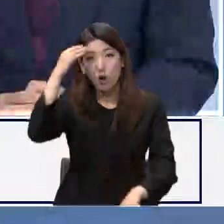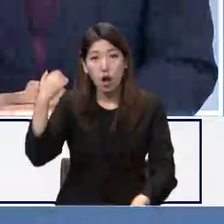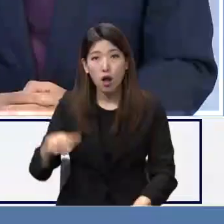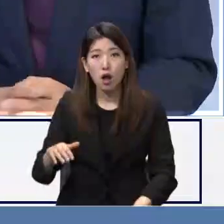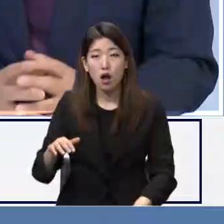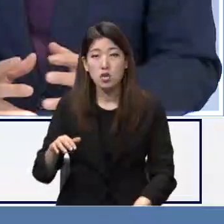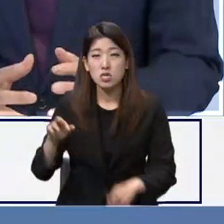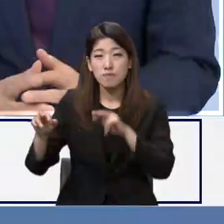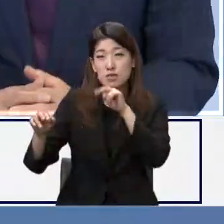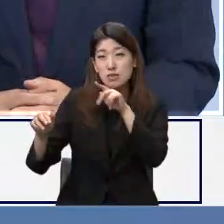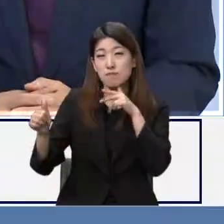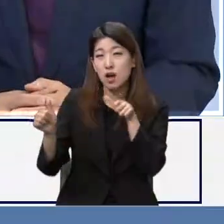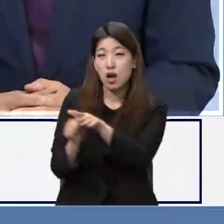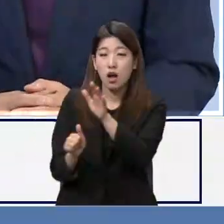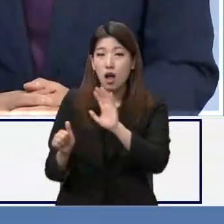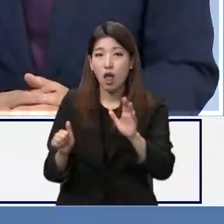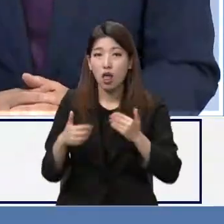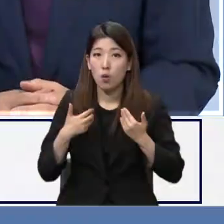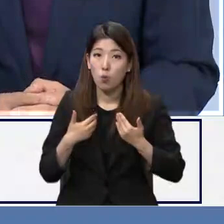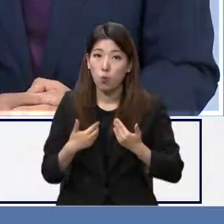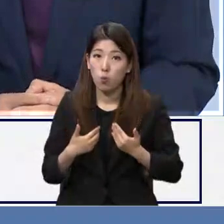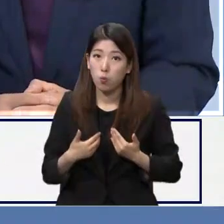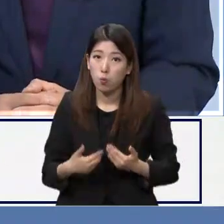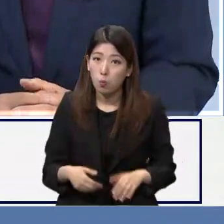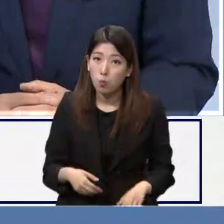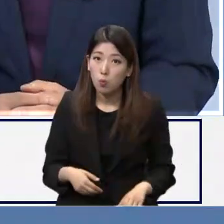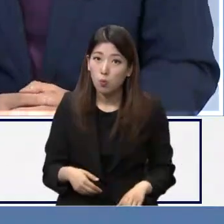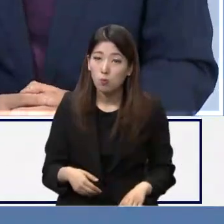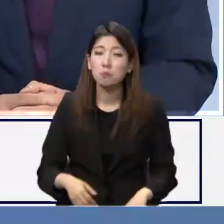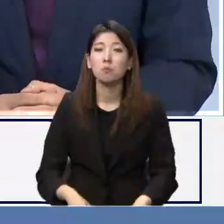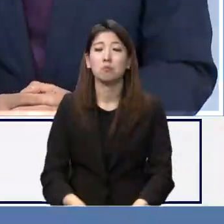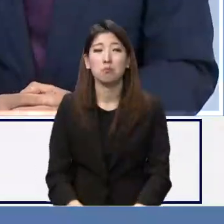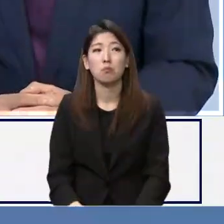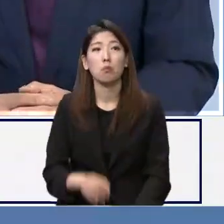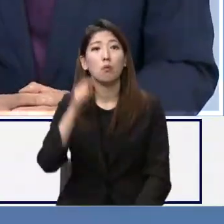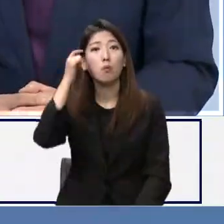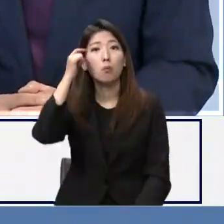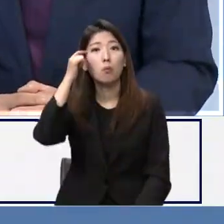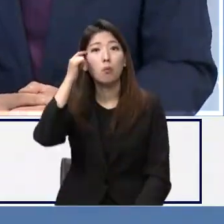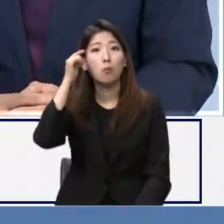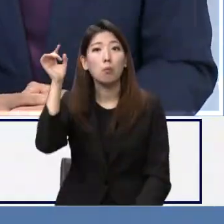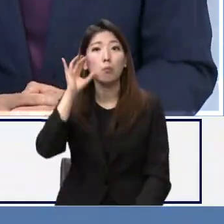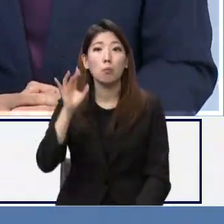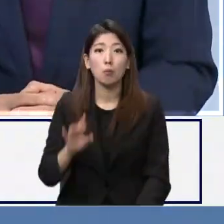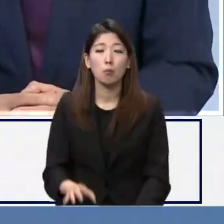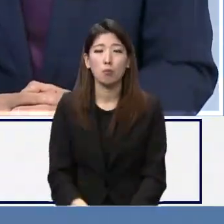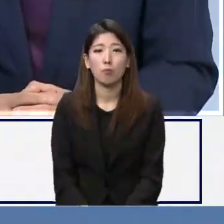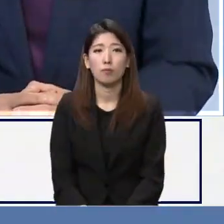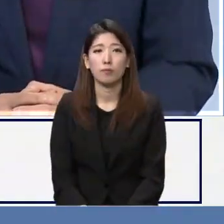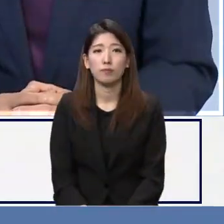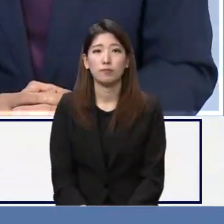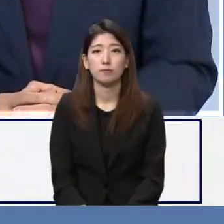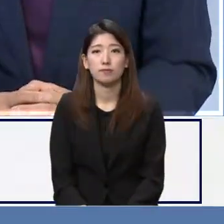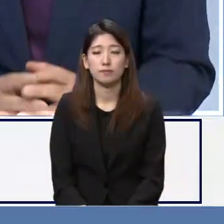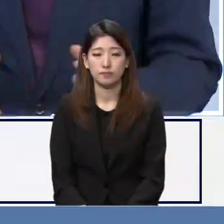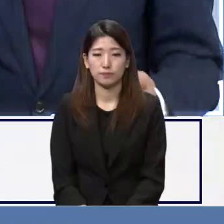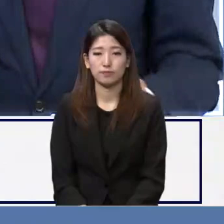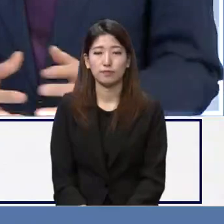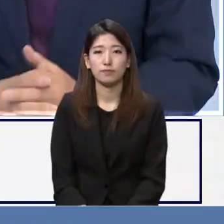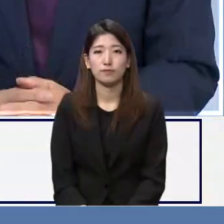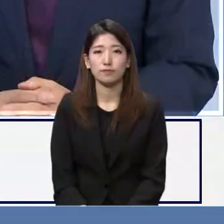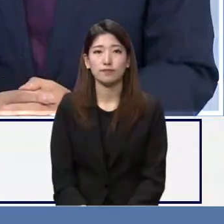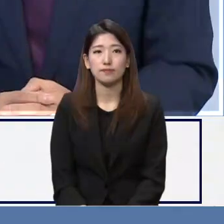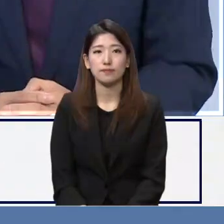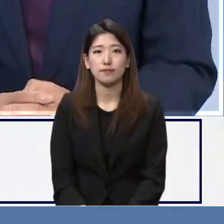이재명 그 지지하시는 분들이 준비를 많이 하신 것 같아요 그러니까 방금 앵커에서 말씀하신 그런 어떤 불상사도